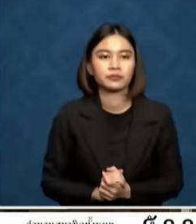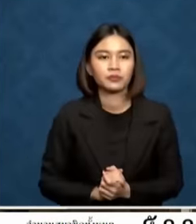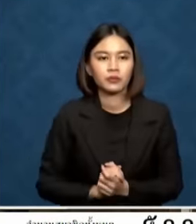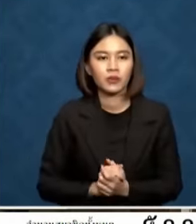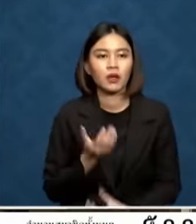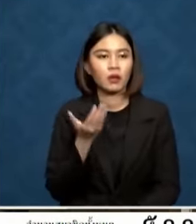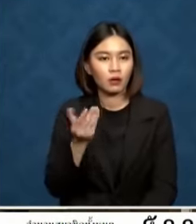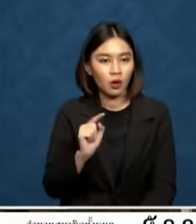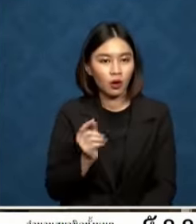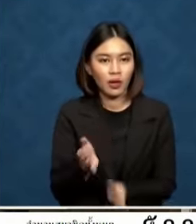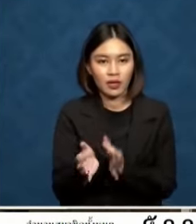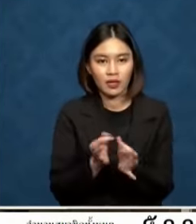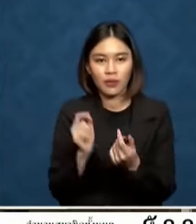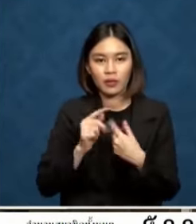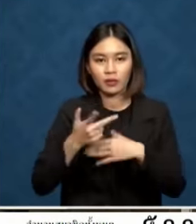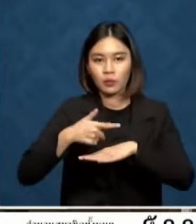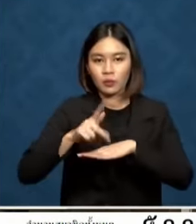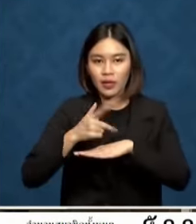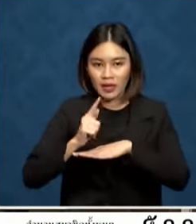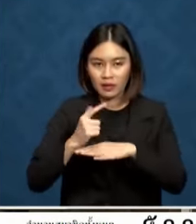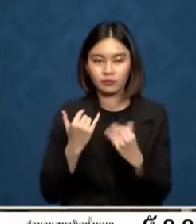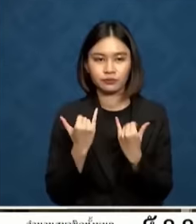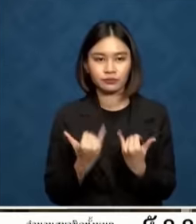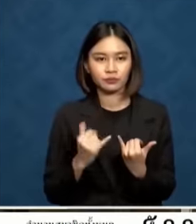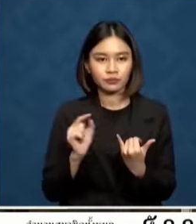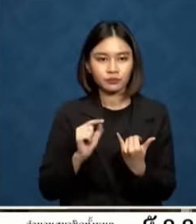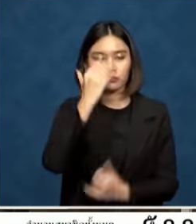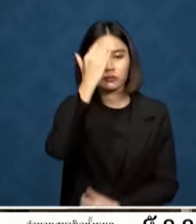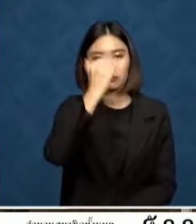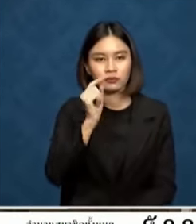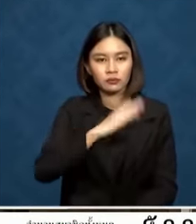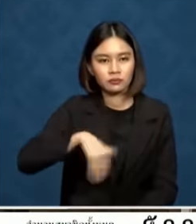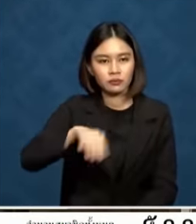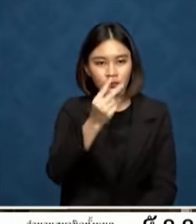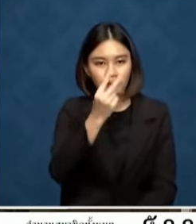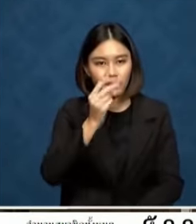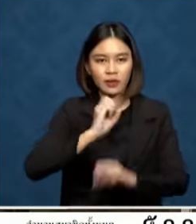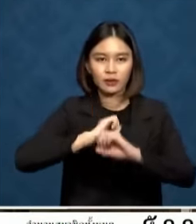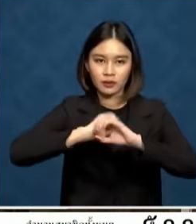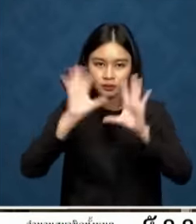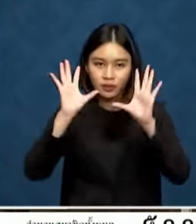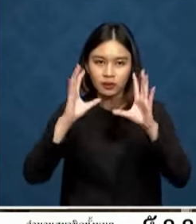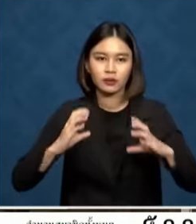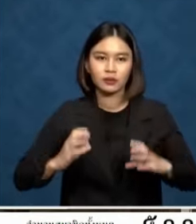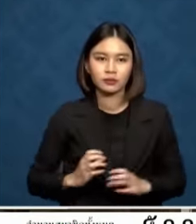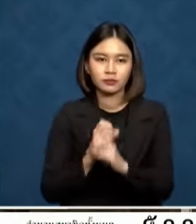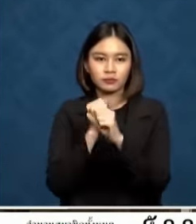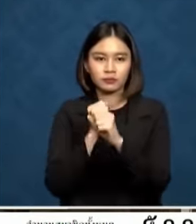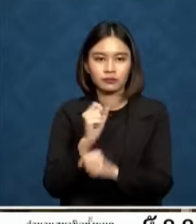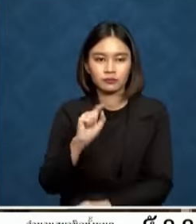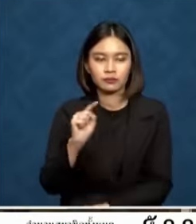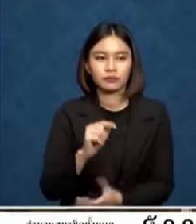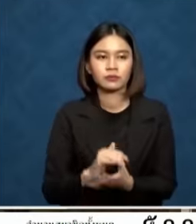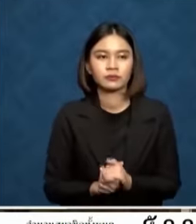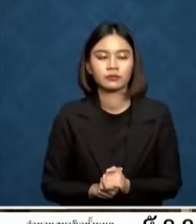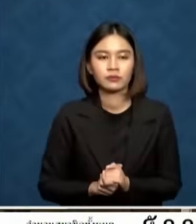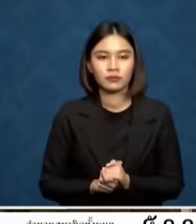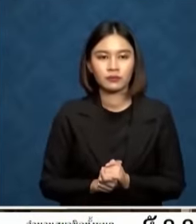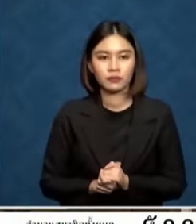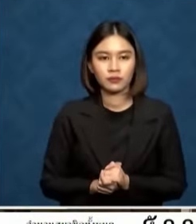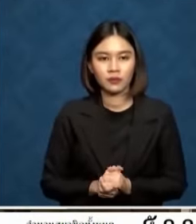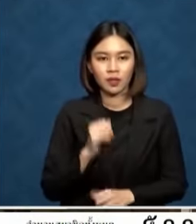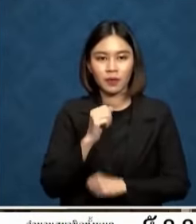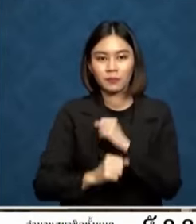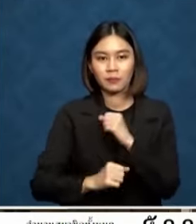ขออนุญาตกราบเรียนกับท่านประธานไว้ตรงนี้เพื่อให้เห็นได้ชัดเจนสรุปว่าจาก